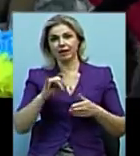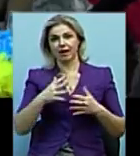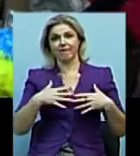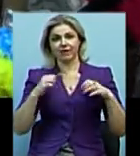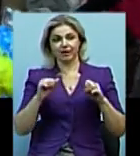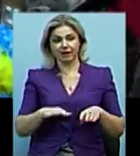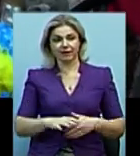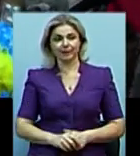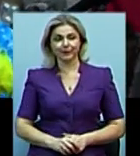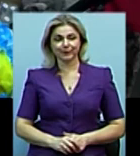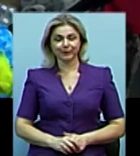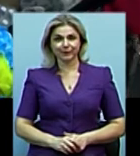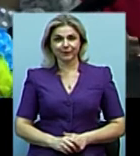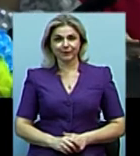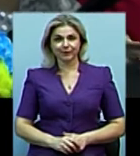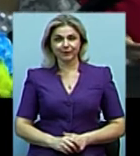Я дуже